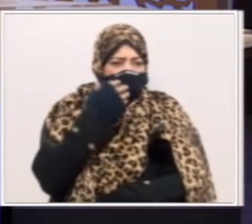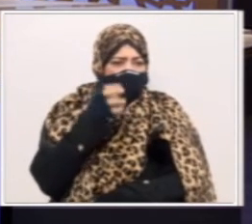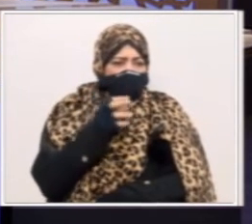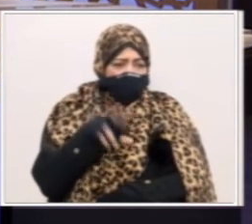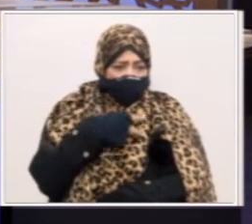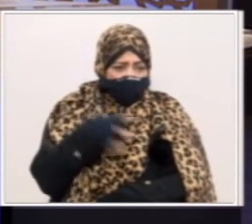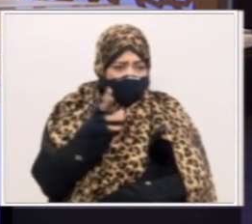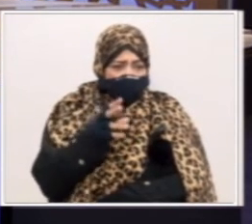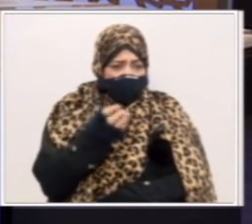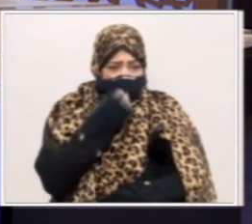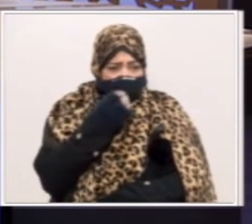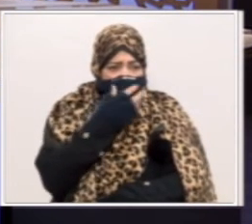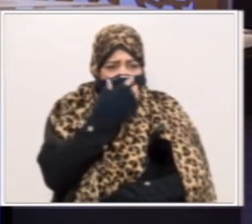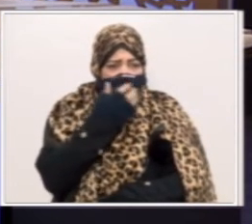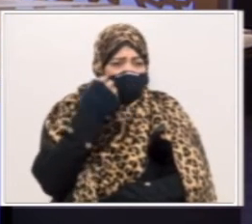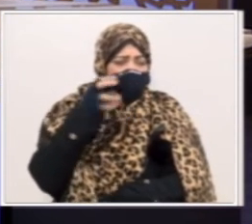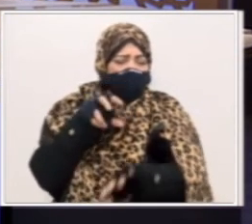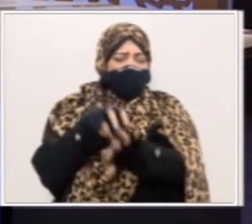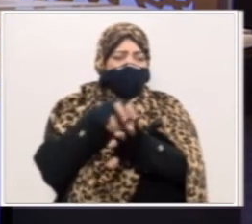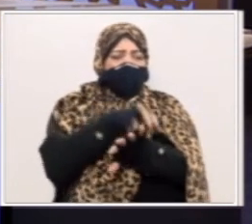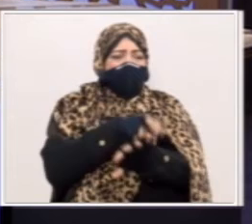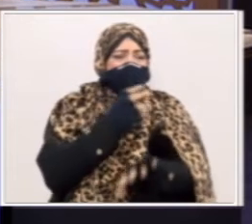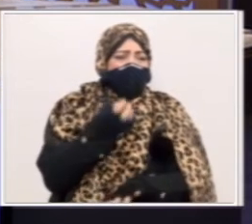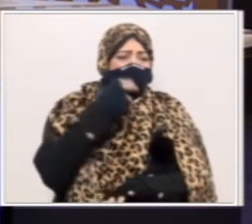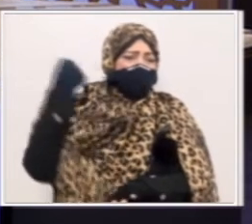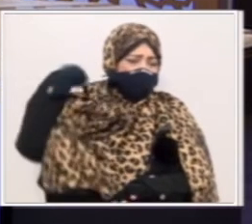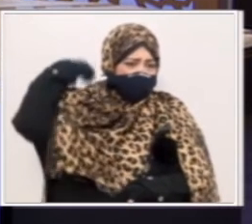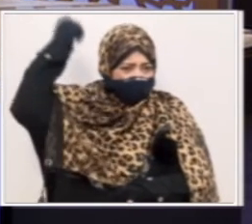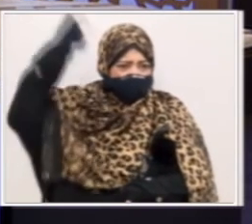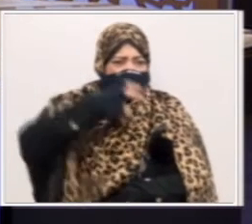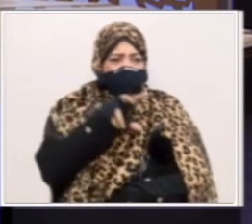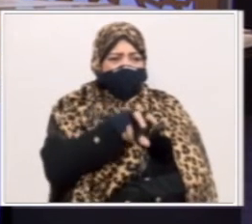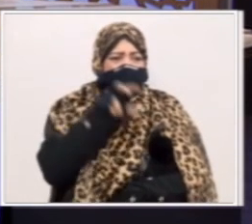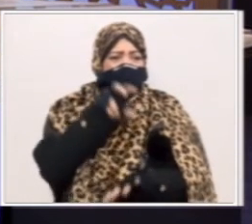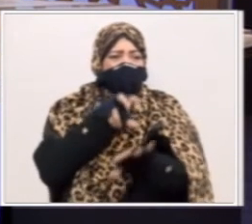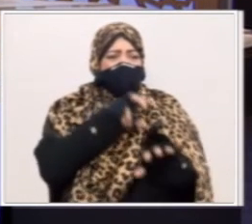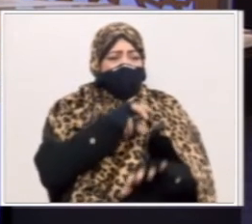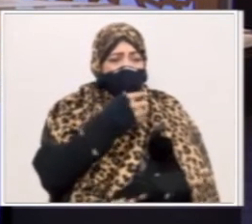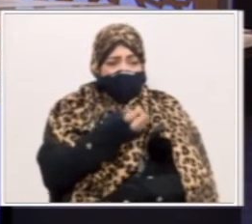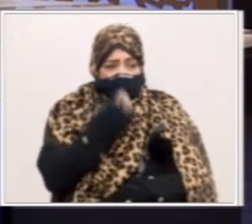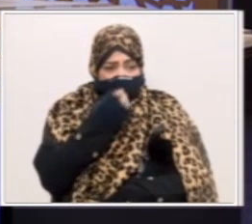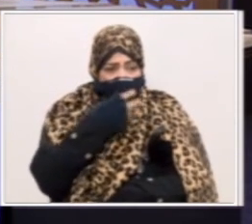ولا شنو حجمت يا أخ فوزي في نهار رمضان؟